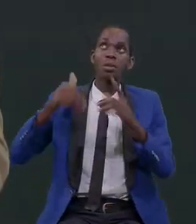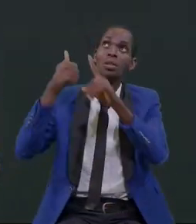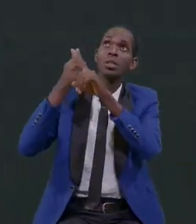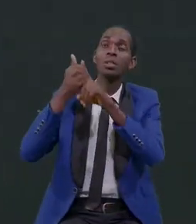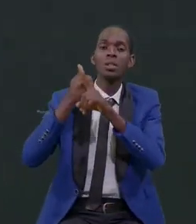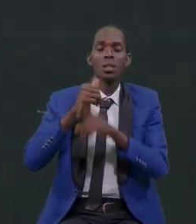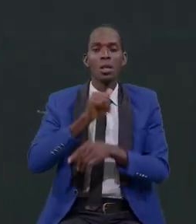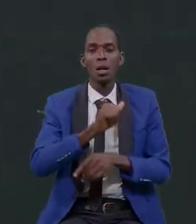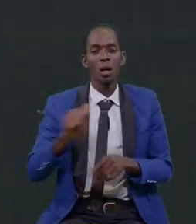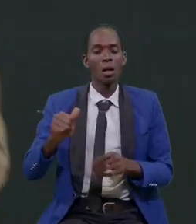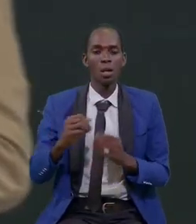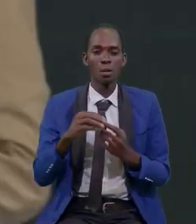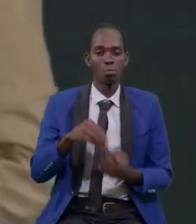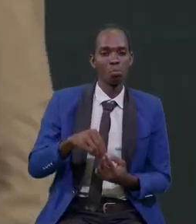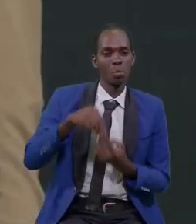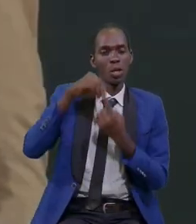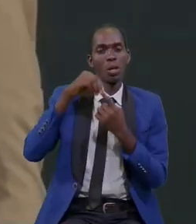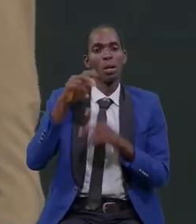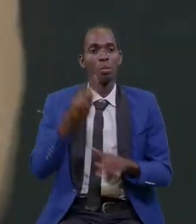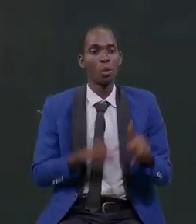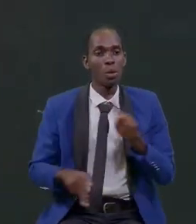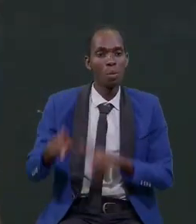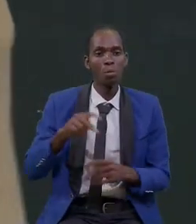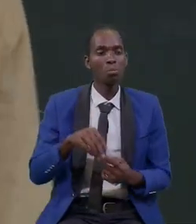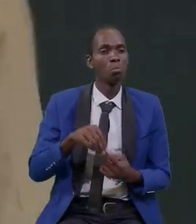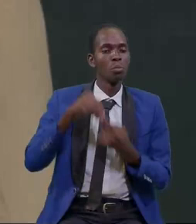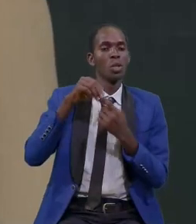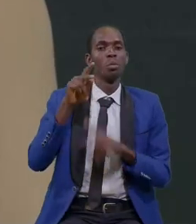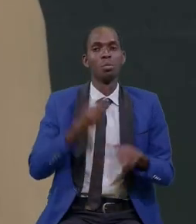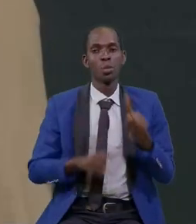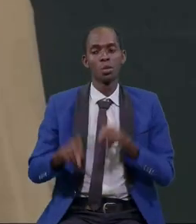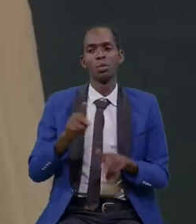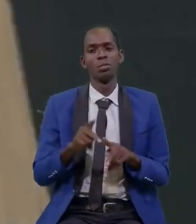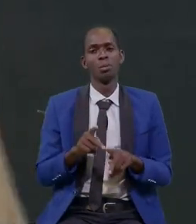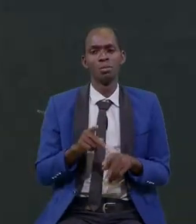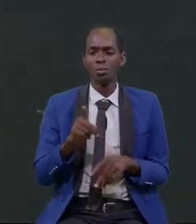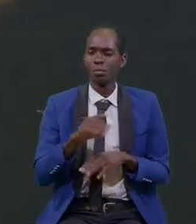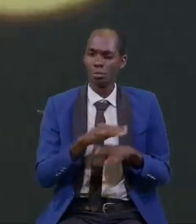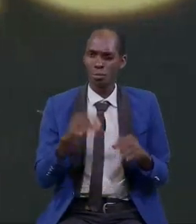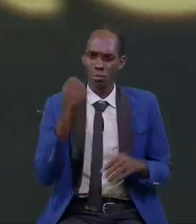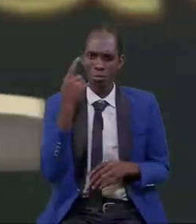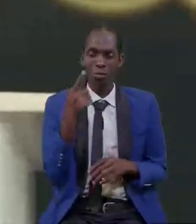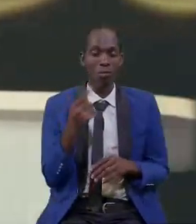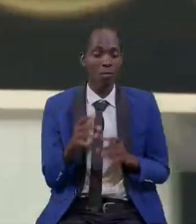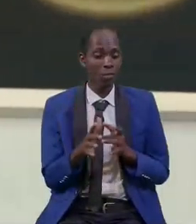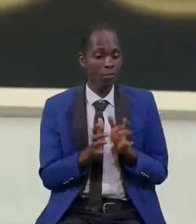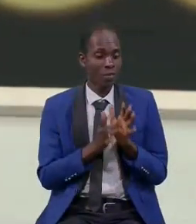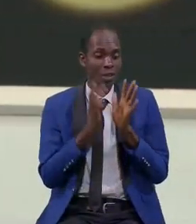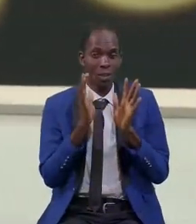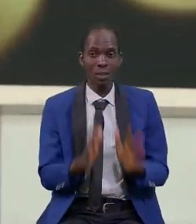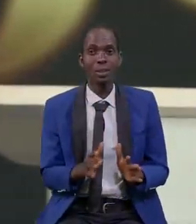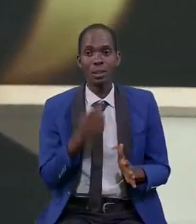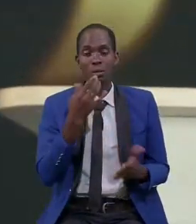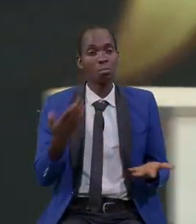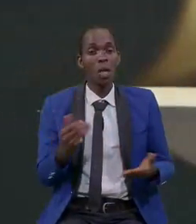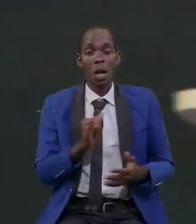un peuple purifié, un peuple purifié. Ceux qui ne comprennent pas, ils disent, bon, je